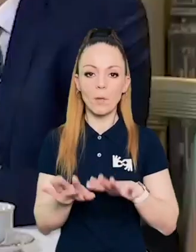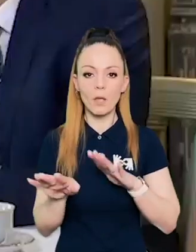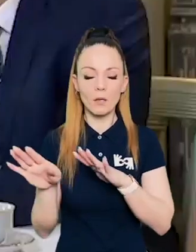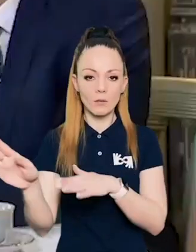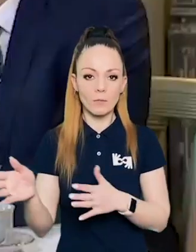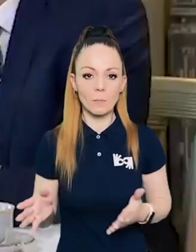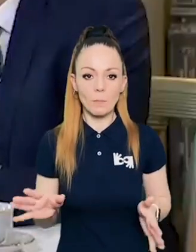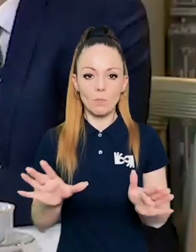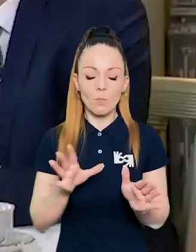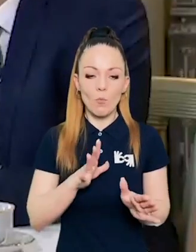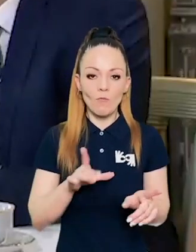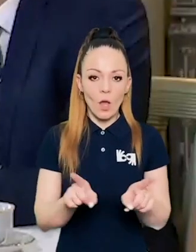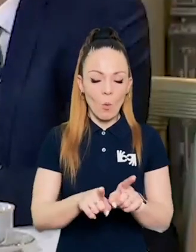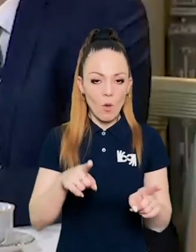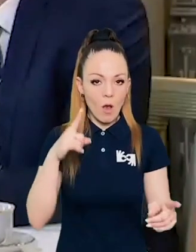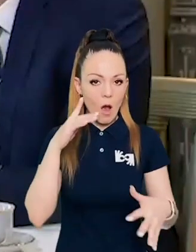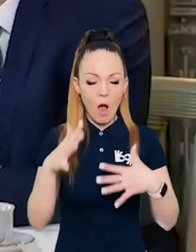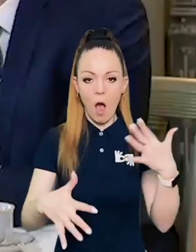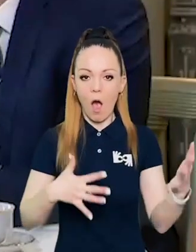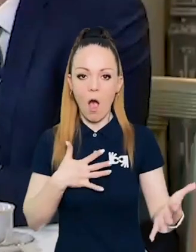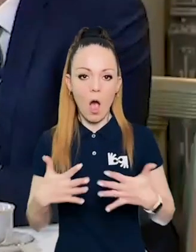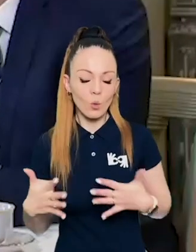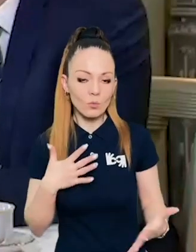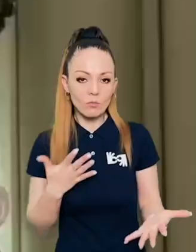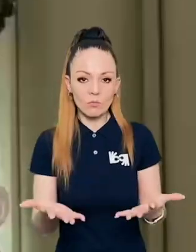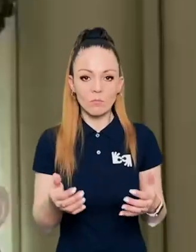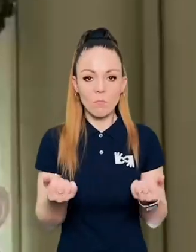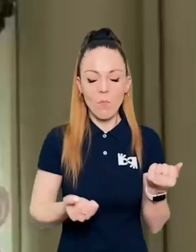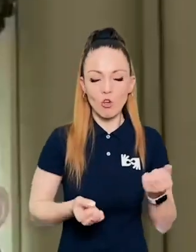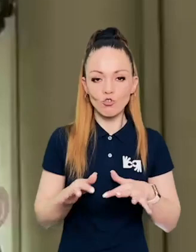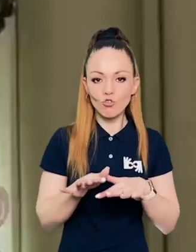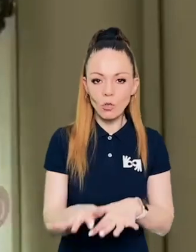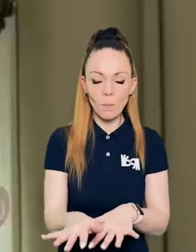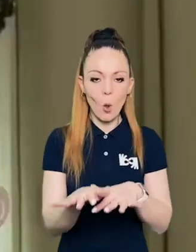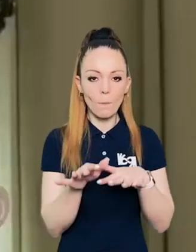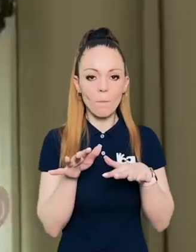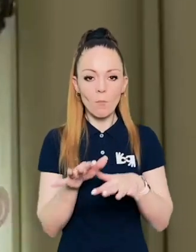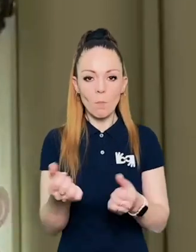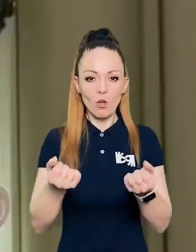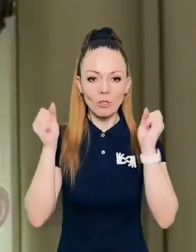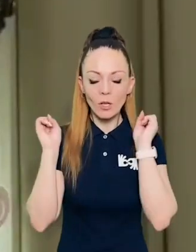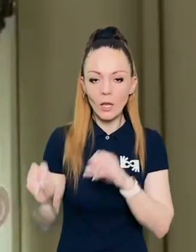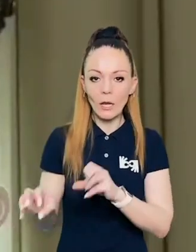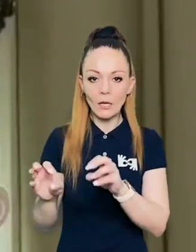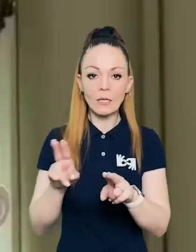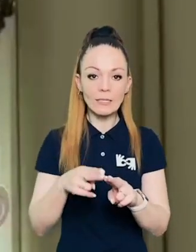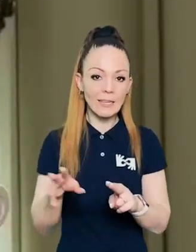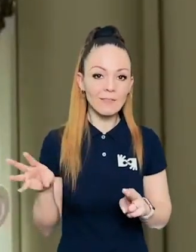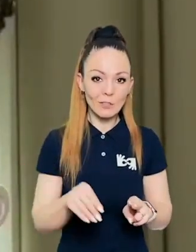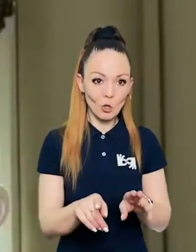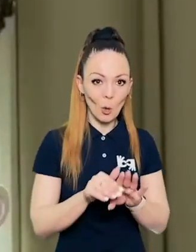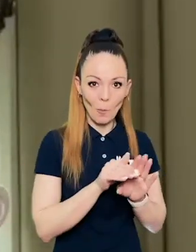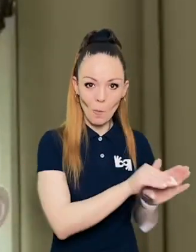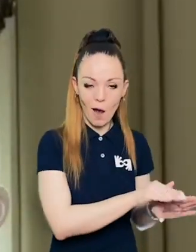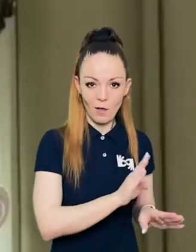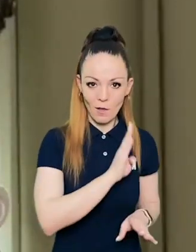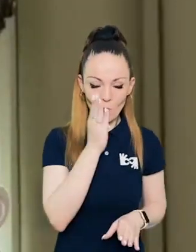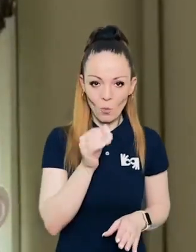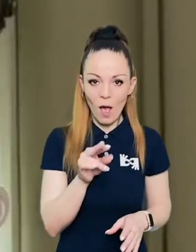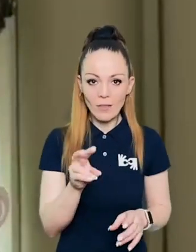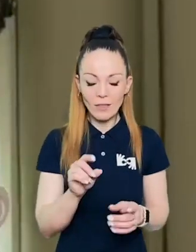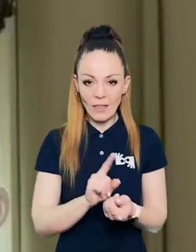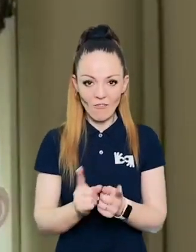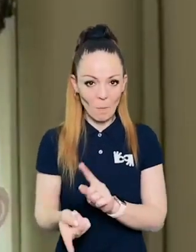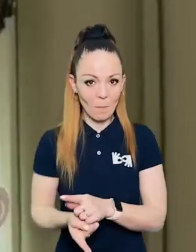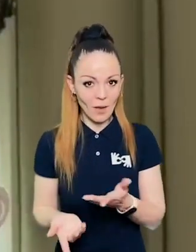люди стали бігти. Пам'ятаєте, невеличкий був такий хаос, машини, пробки, машини кидали. Це ж